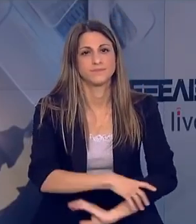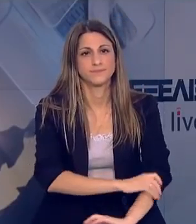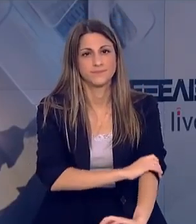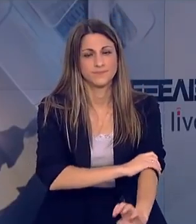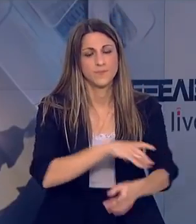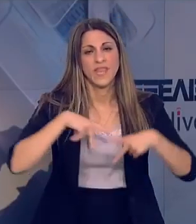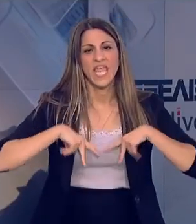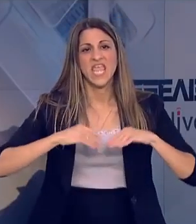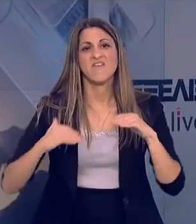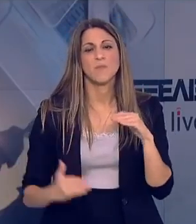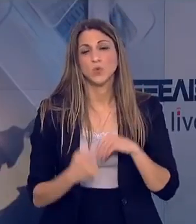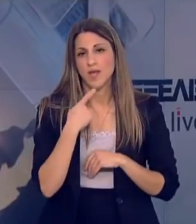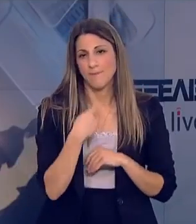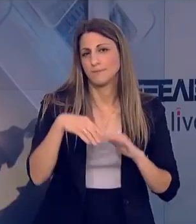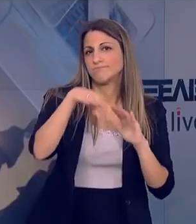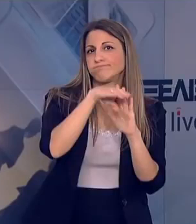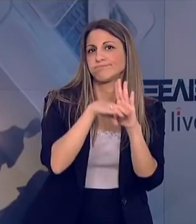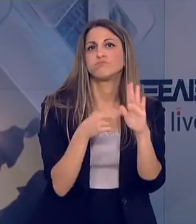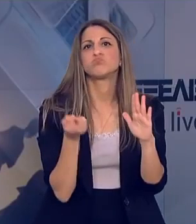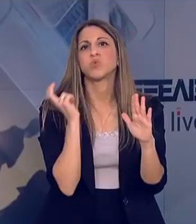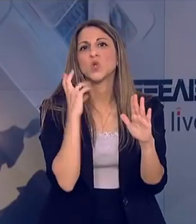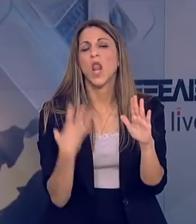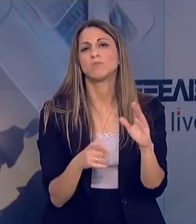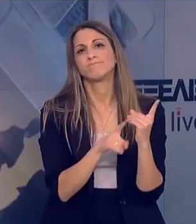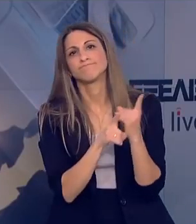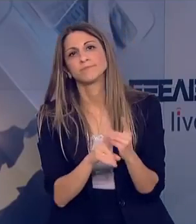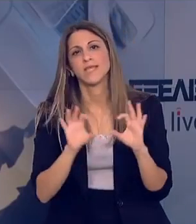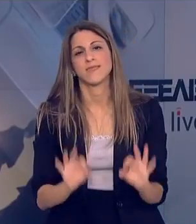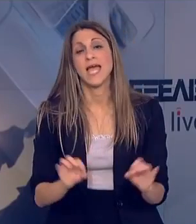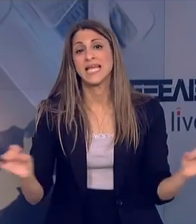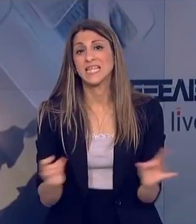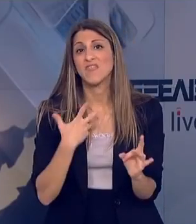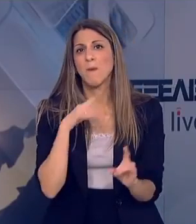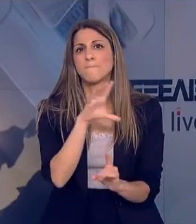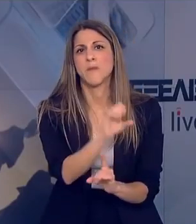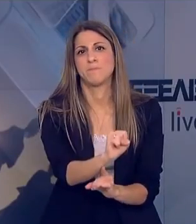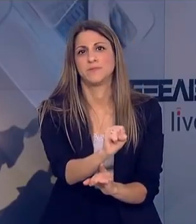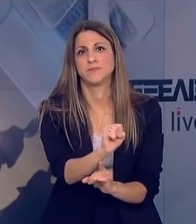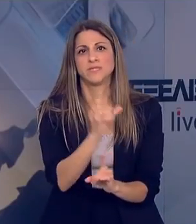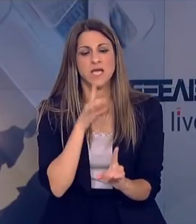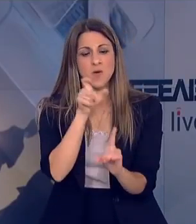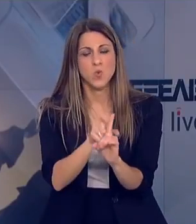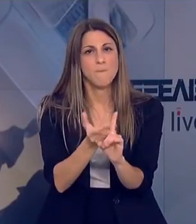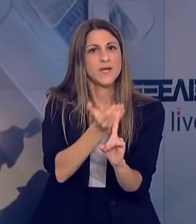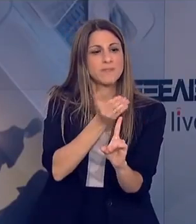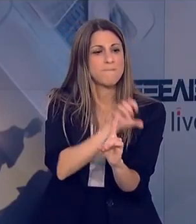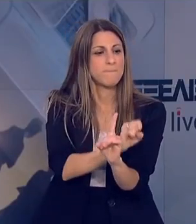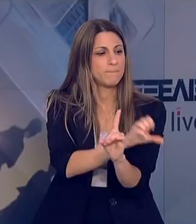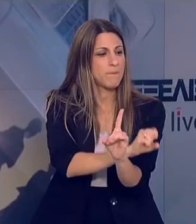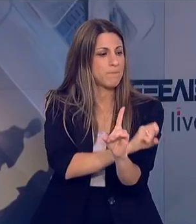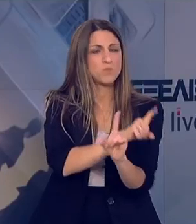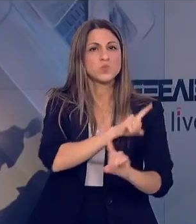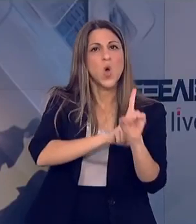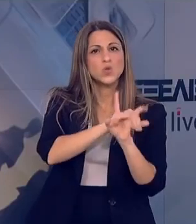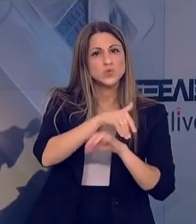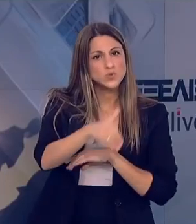Υπάρχουν συγκεκριμένα πρωτόκολλα τα οποία ακολουθούμε στη διαδικασία της ιχνηλασίας και της διαχείρισης των κρουσμάτων. Και